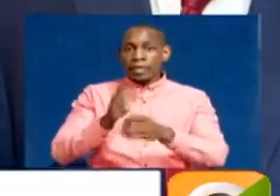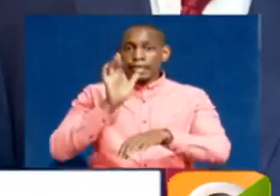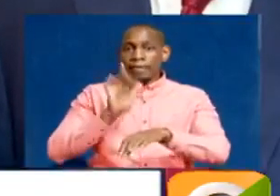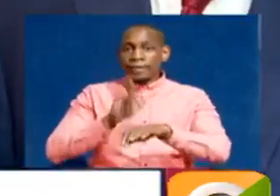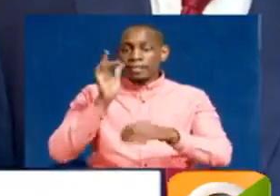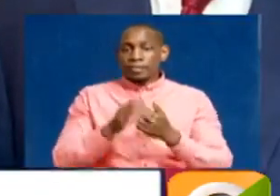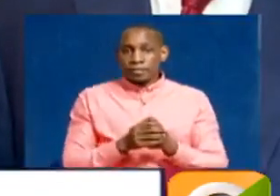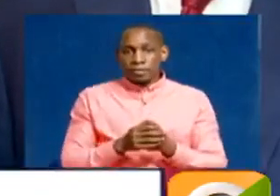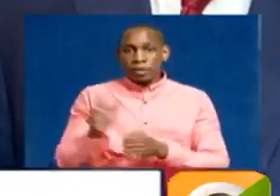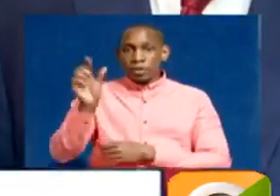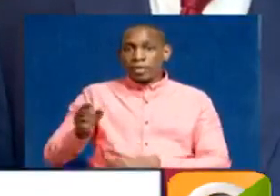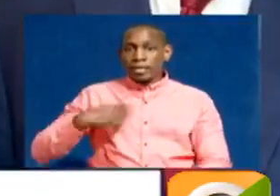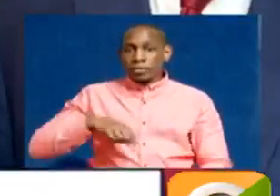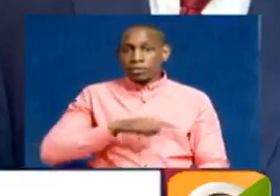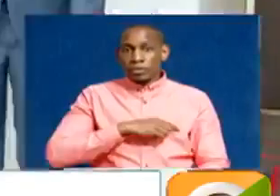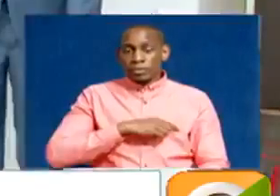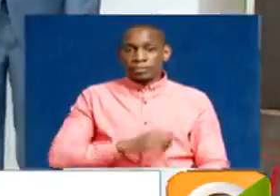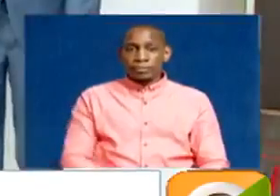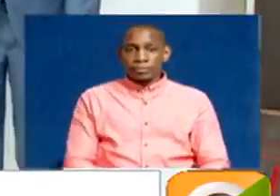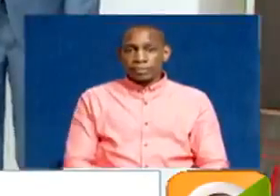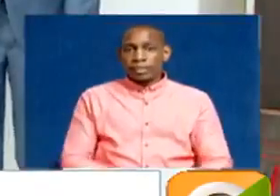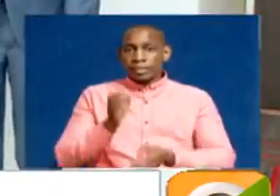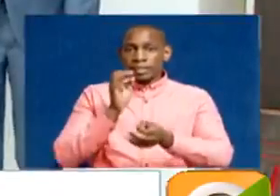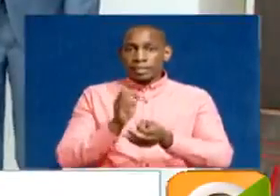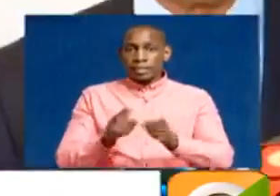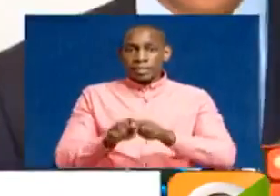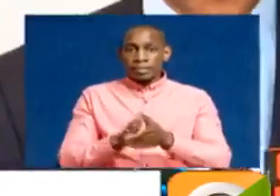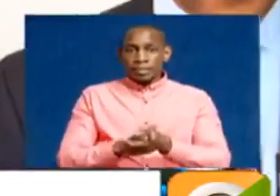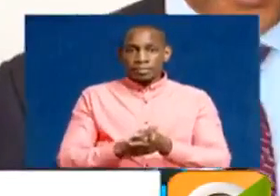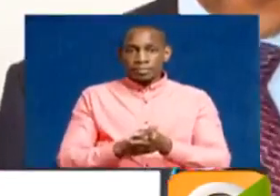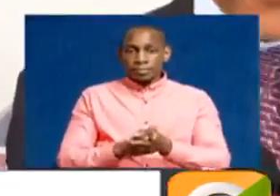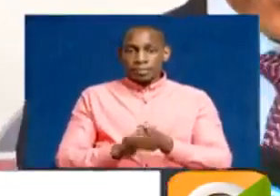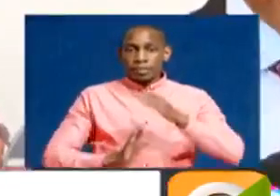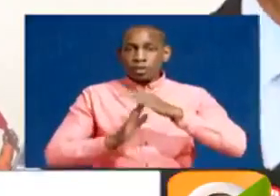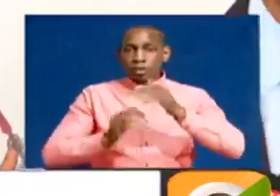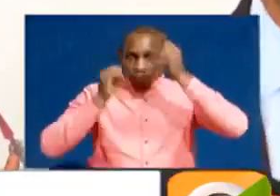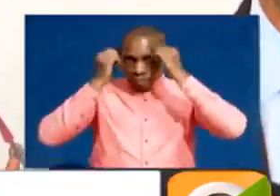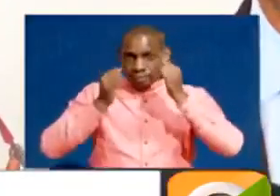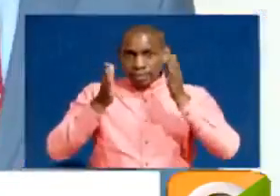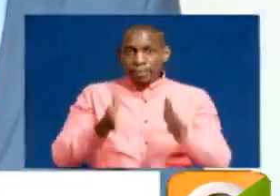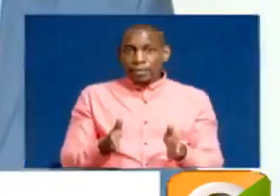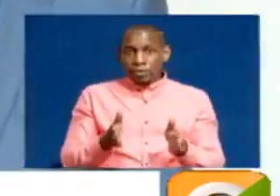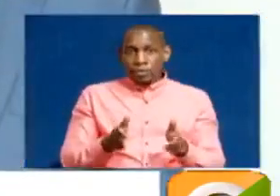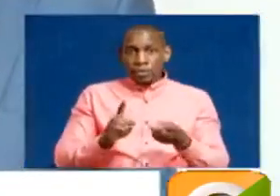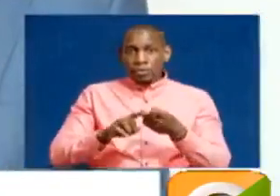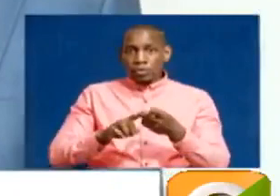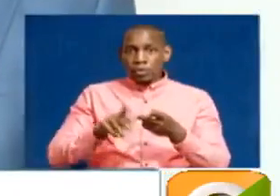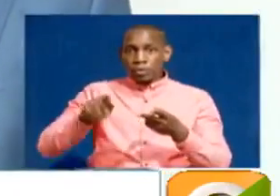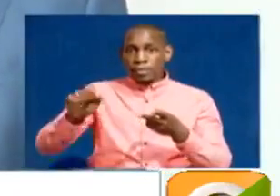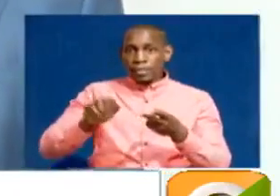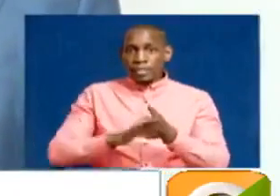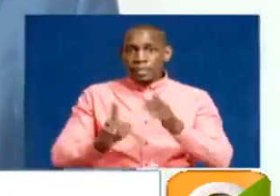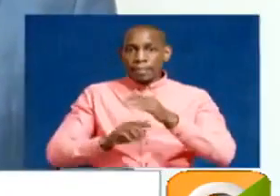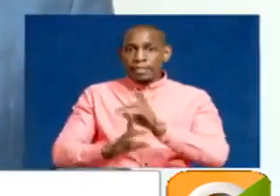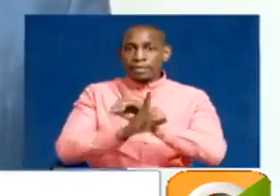ramifications in our region and beyond. Uwepo wa naibu mkuu wa majeshi Luteni Jenerali Francis Ogola na katibu katika